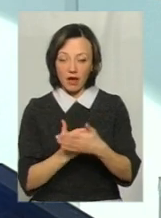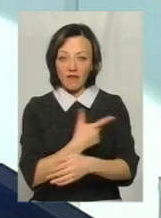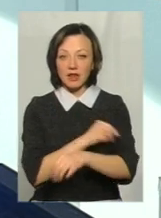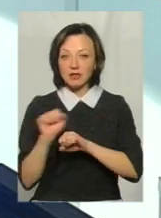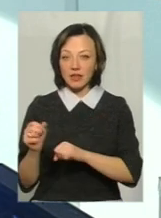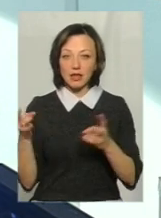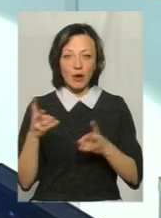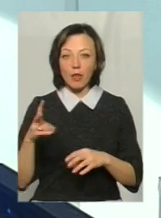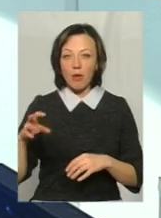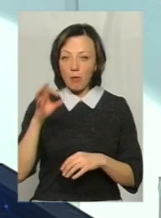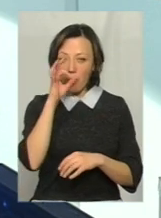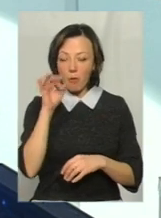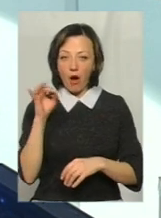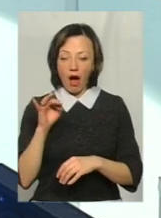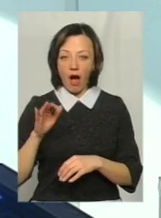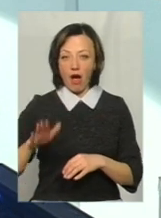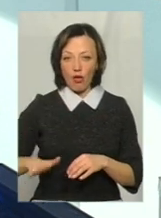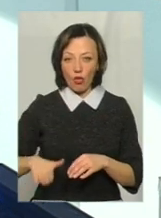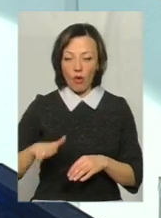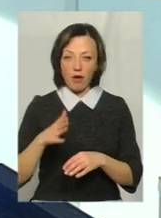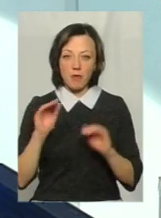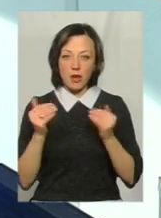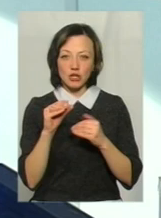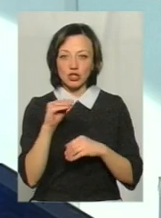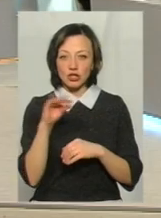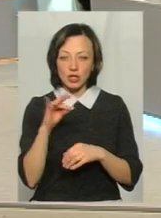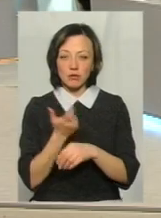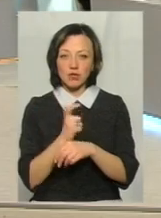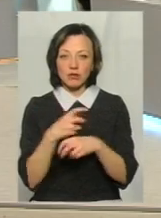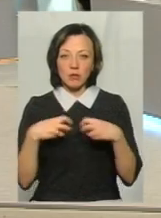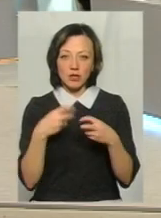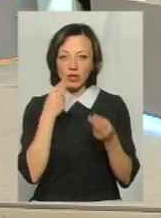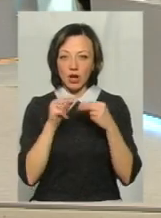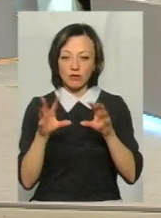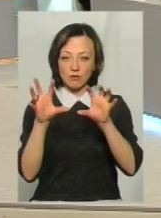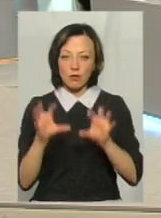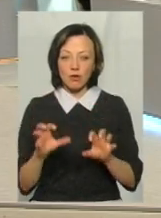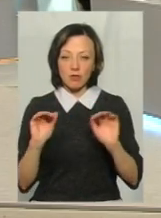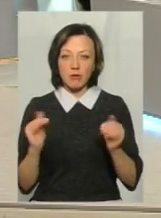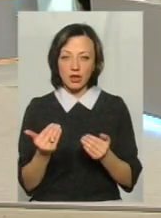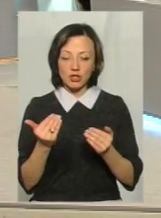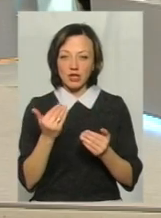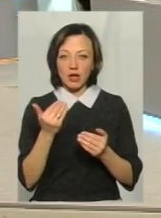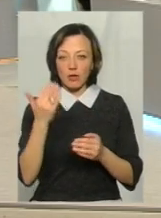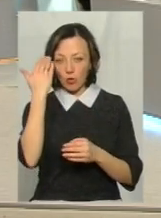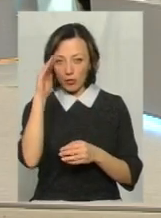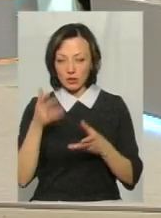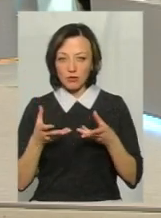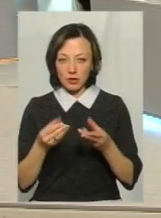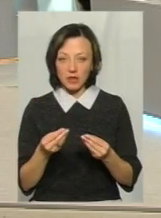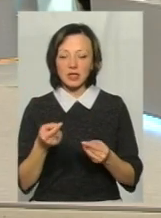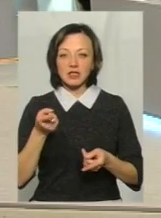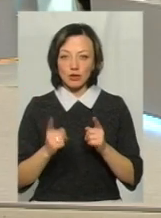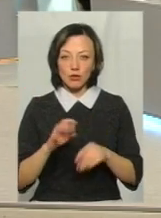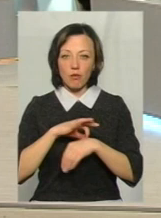бажано не в сідничку, а в стегно. Тому що менше жиру, більше м'язів, краще всмоктується, менше побічних дій. Звісно,